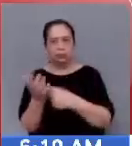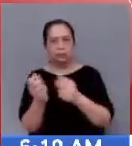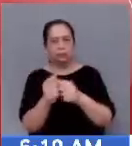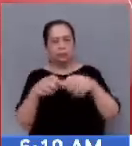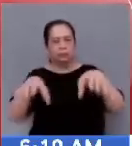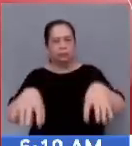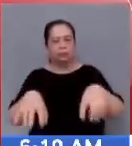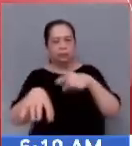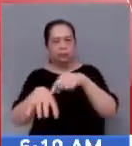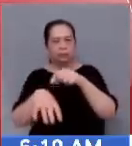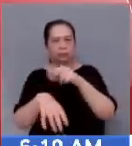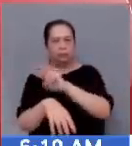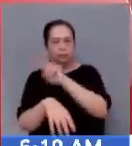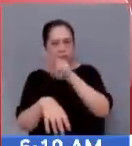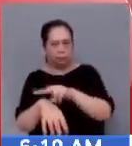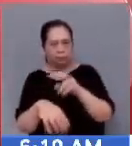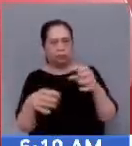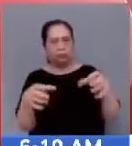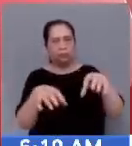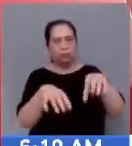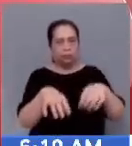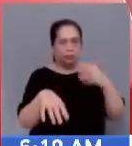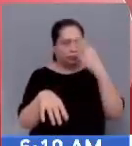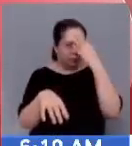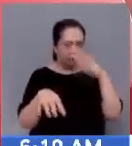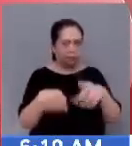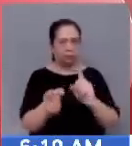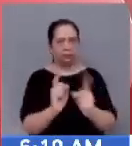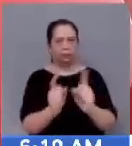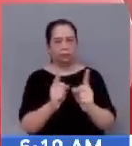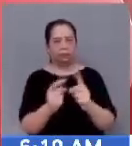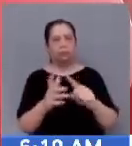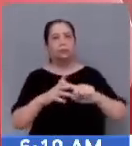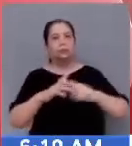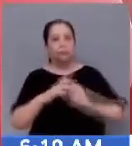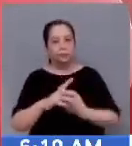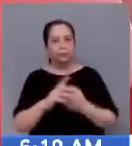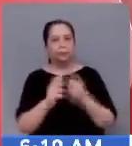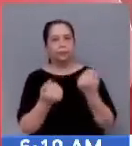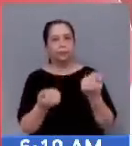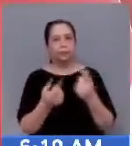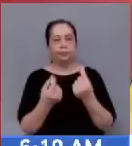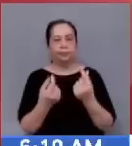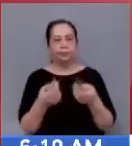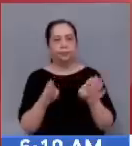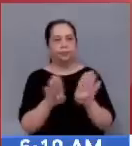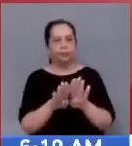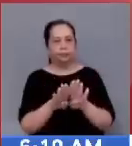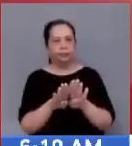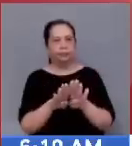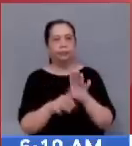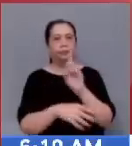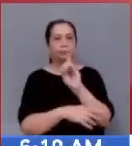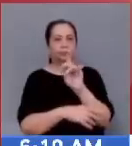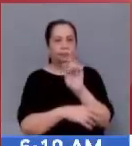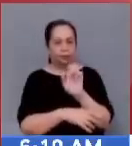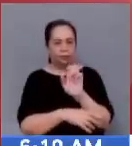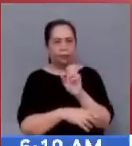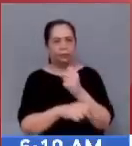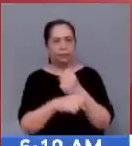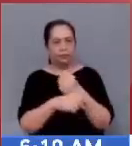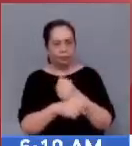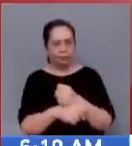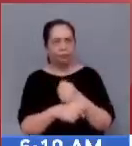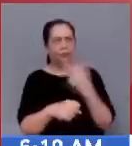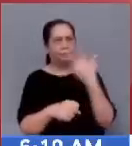city government ng Venezuela at sinimulan yung pagsasara ng dike. That was almost 3 weeks